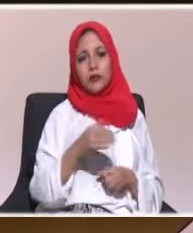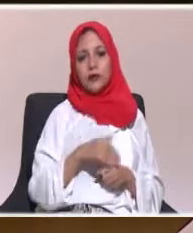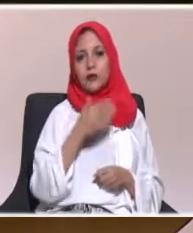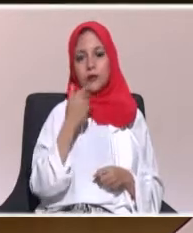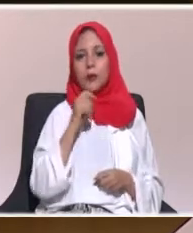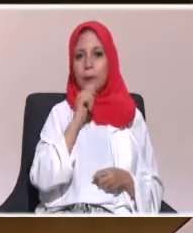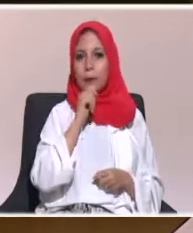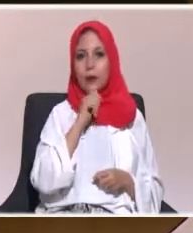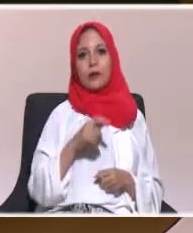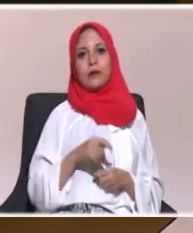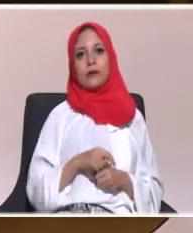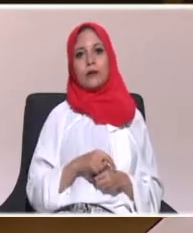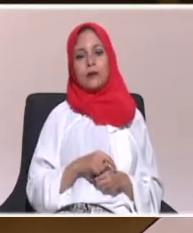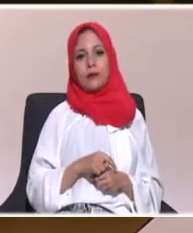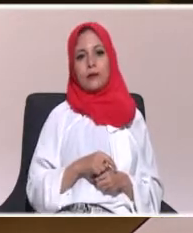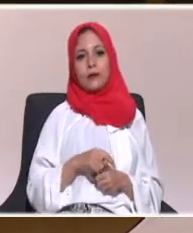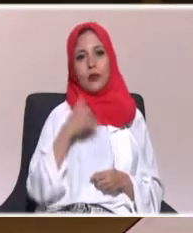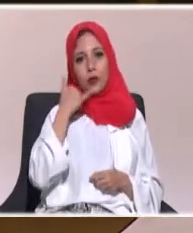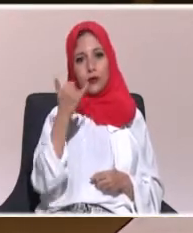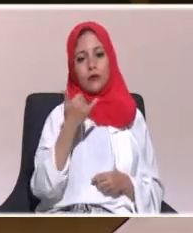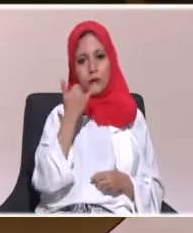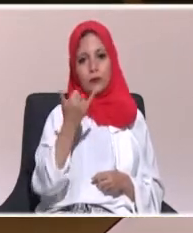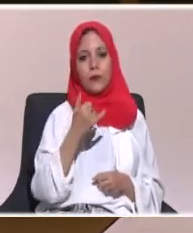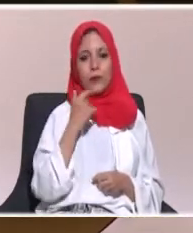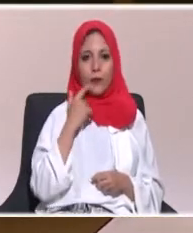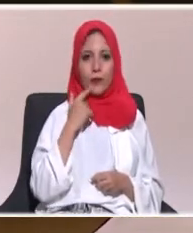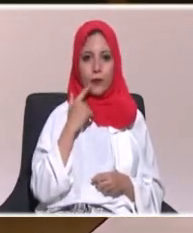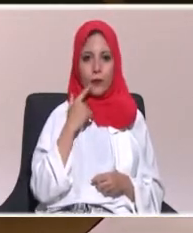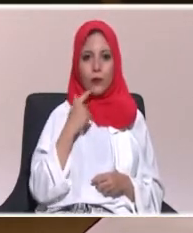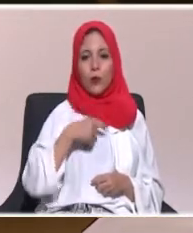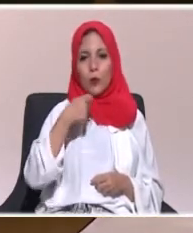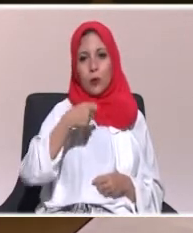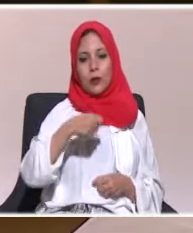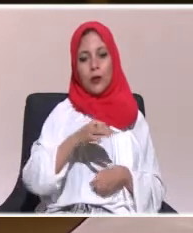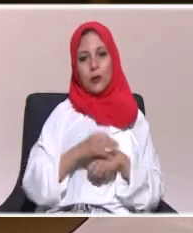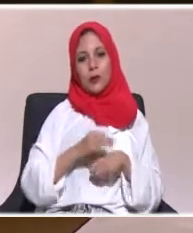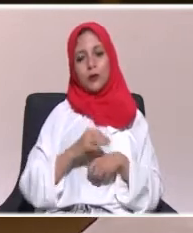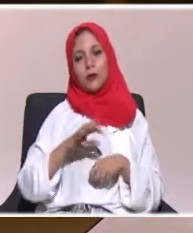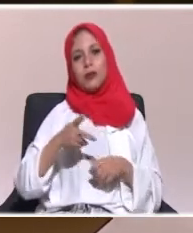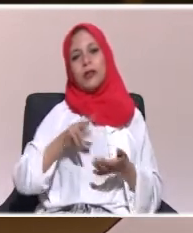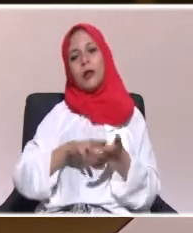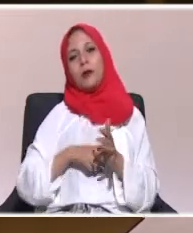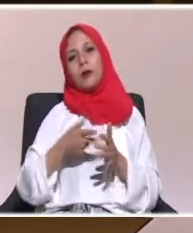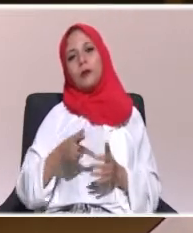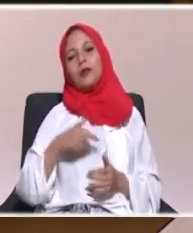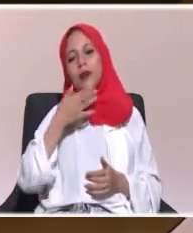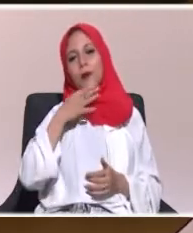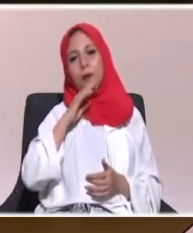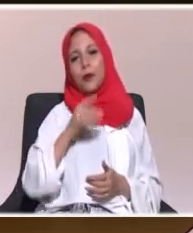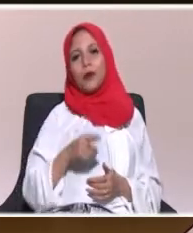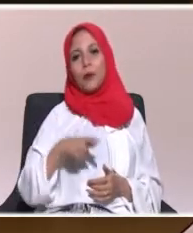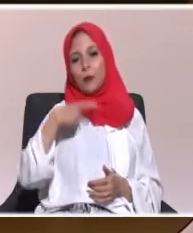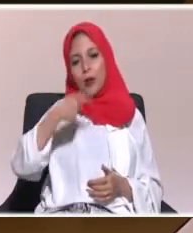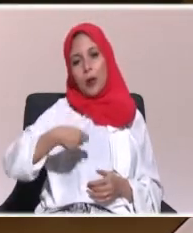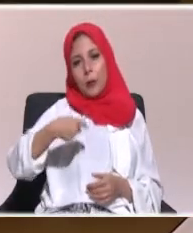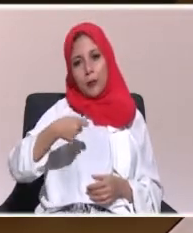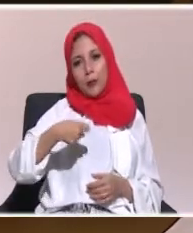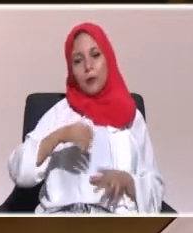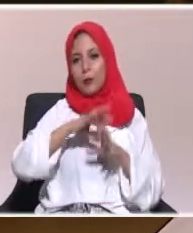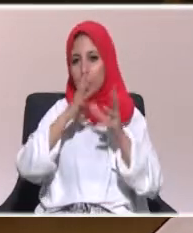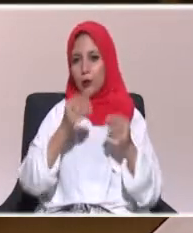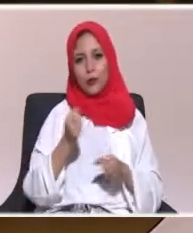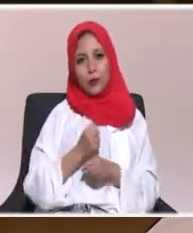على فخر. اه ازيك يا هاله؟ ازيك يا دكتور، عامل ايه؟ اخبارك ايه؟ الحمد لله. يعني مبروك كل حاجه